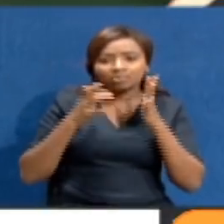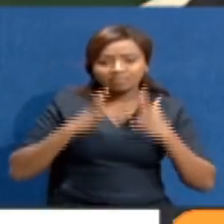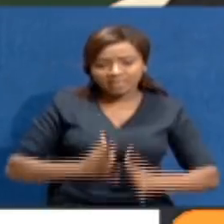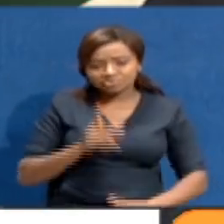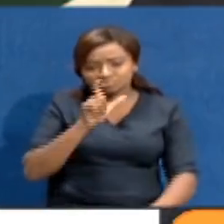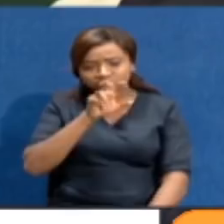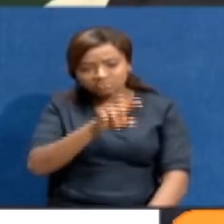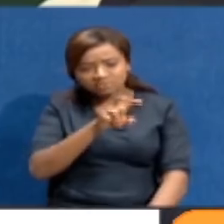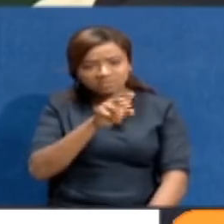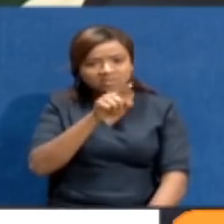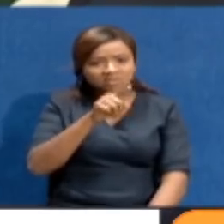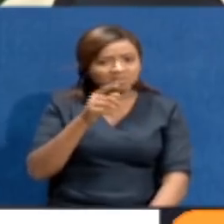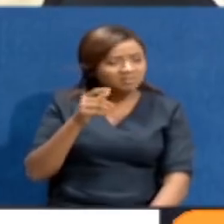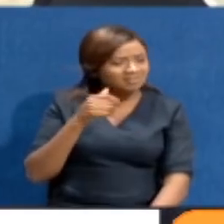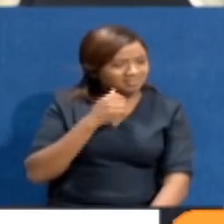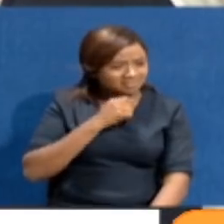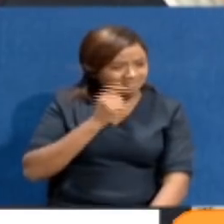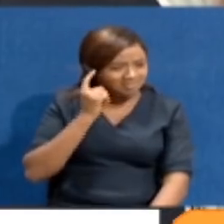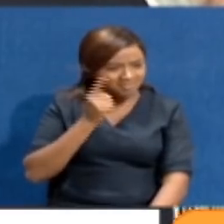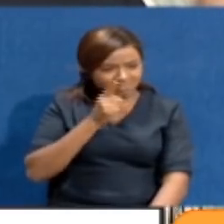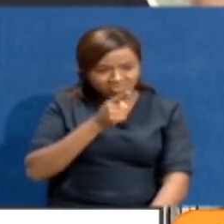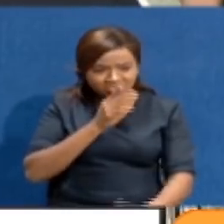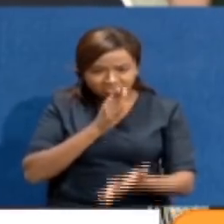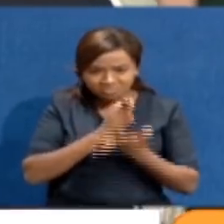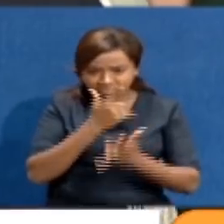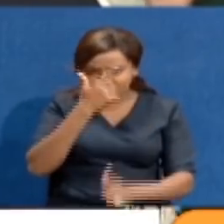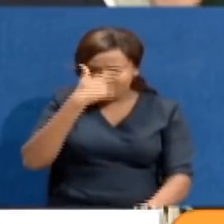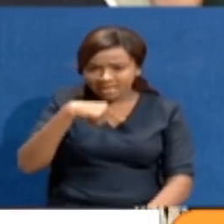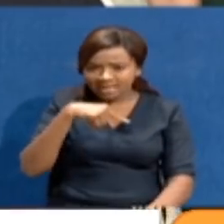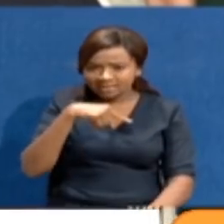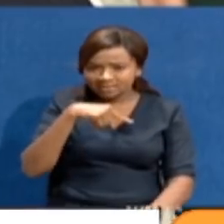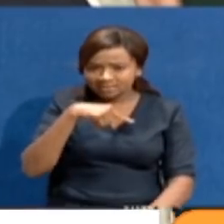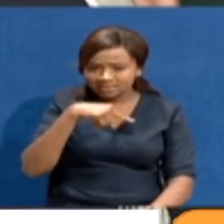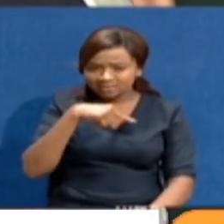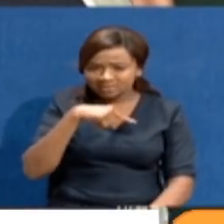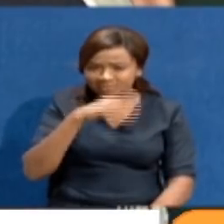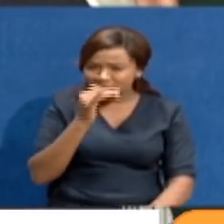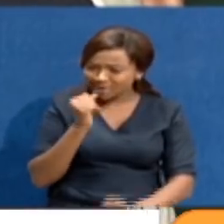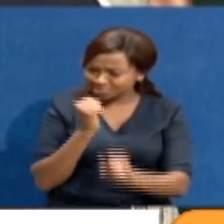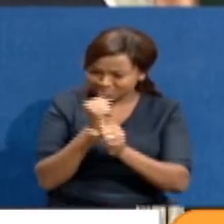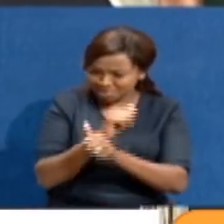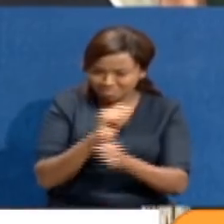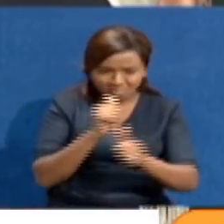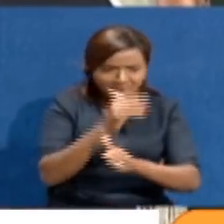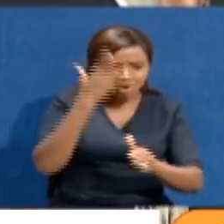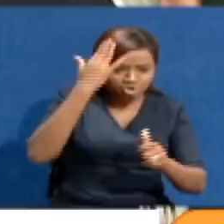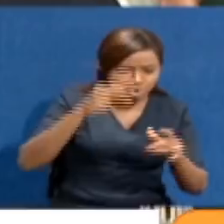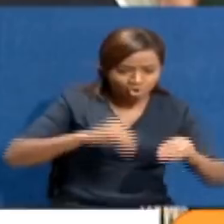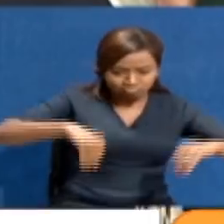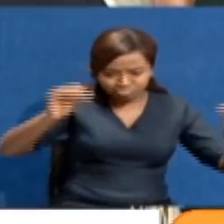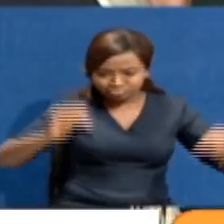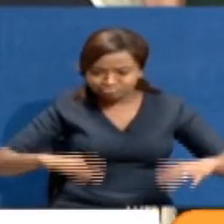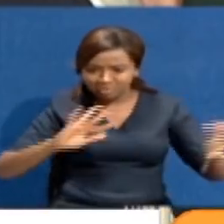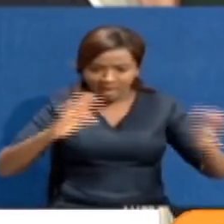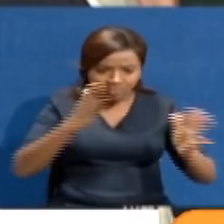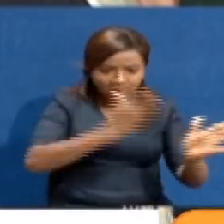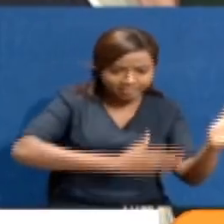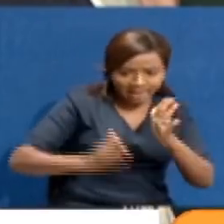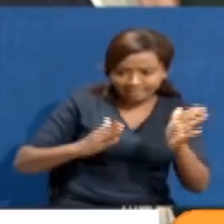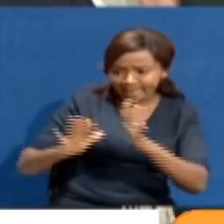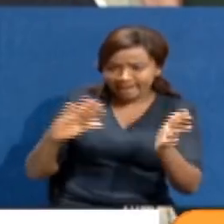sasa, atakuwa na ugumu sana wa kuamini kwamba wewe huna uwezo wa kuona. Inakuwaje kwaje kwamba unafanya kazi yako kwa